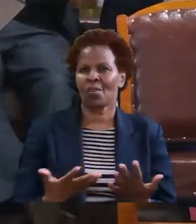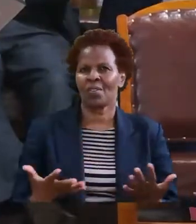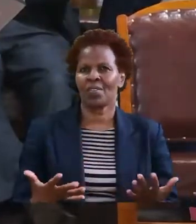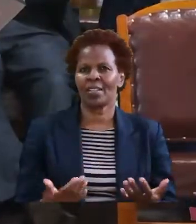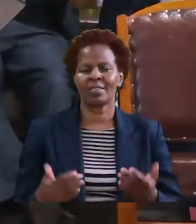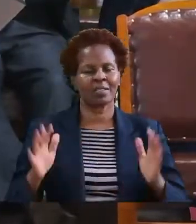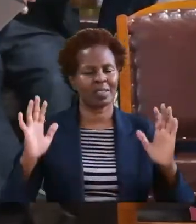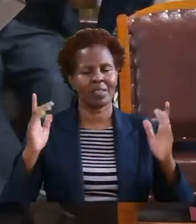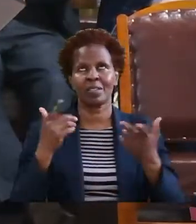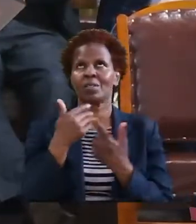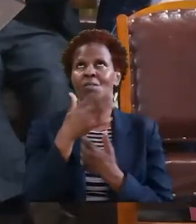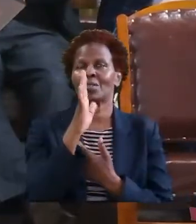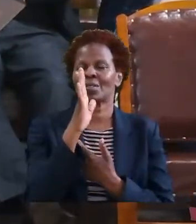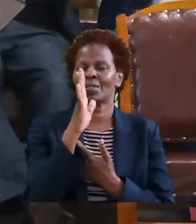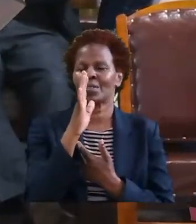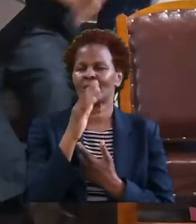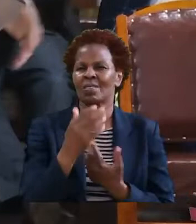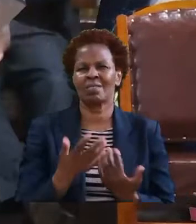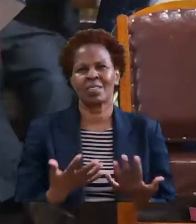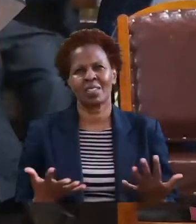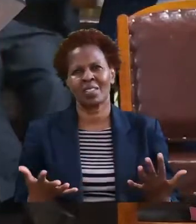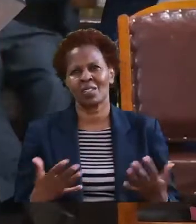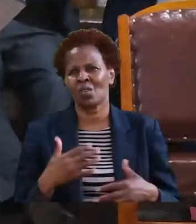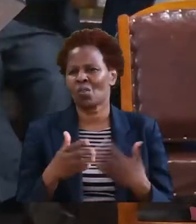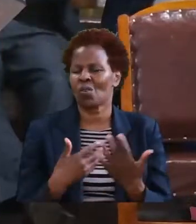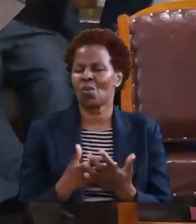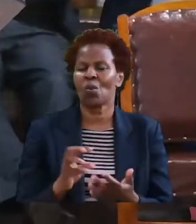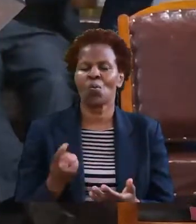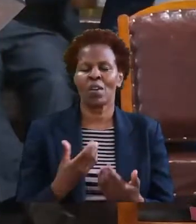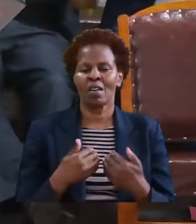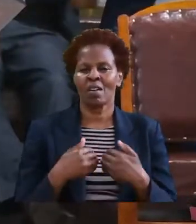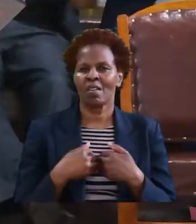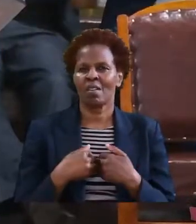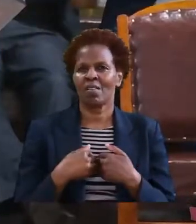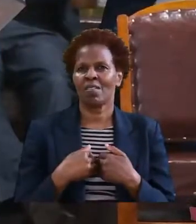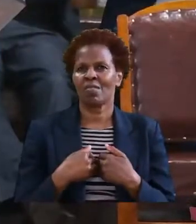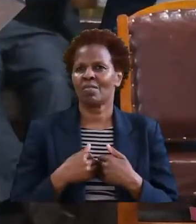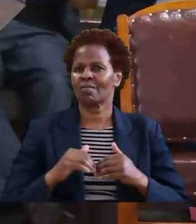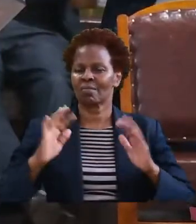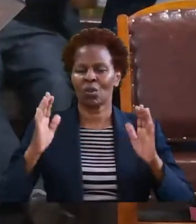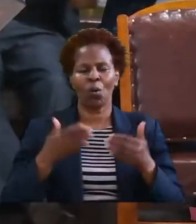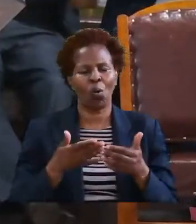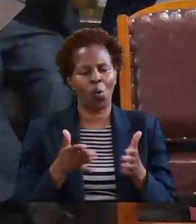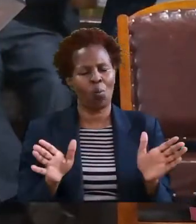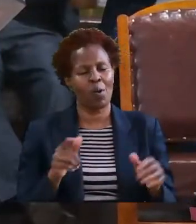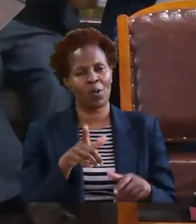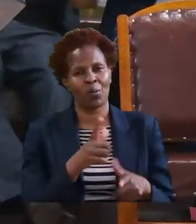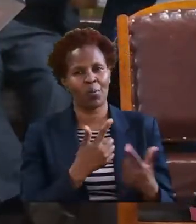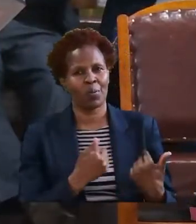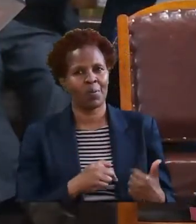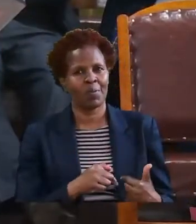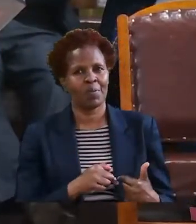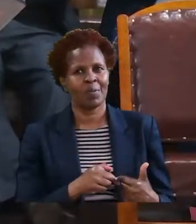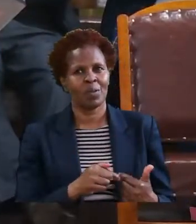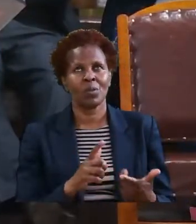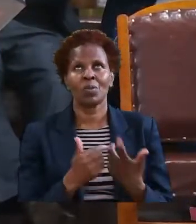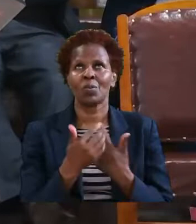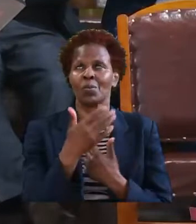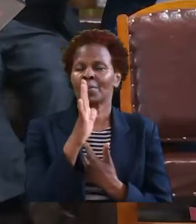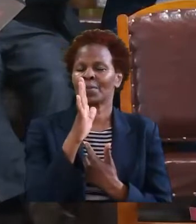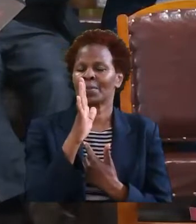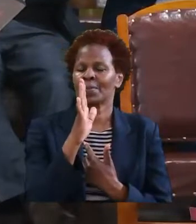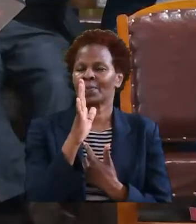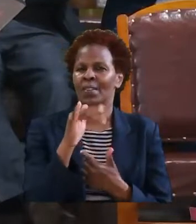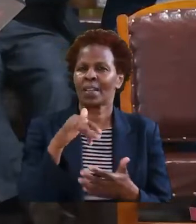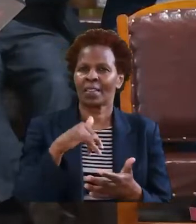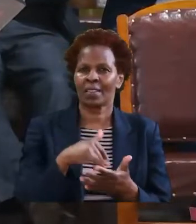tumpatie Bwana Yesu Kristo, mali yetu, kila kitu tujitolee, tufungue roho zetu kwa Bwana Yesu Kristo. Hiyo ndiye